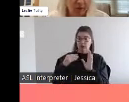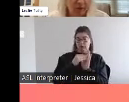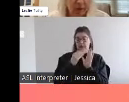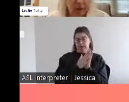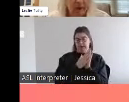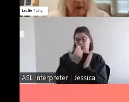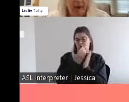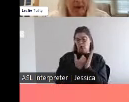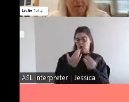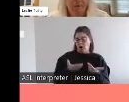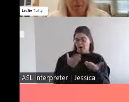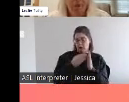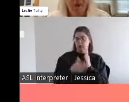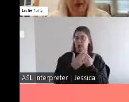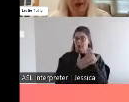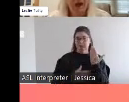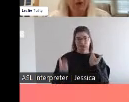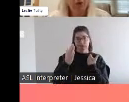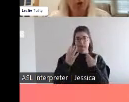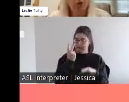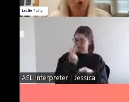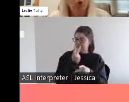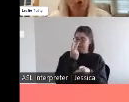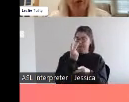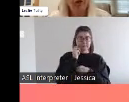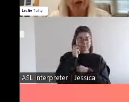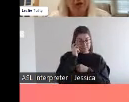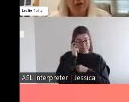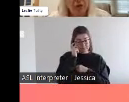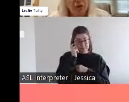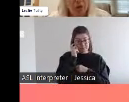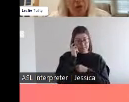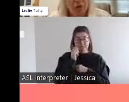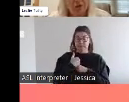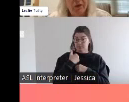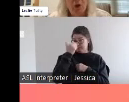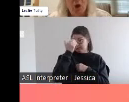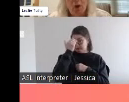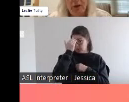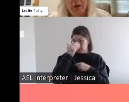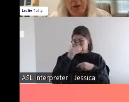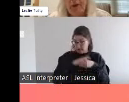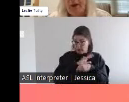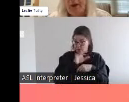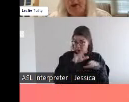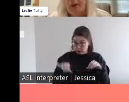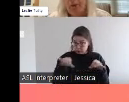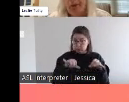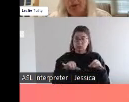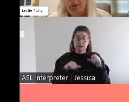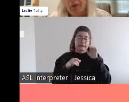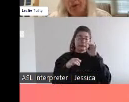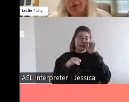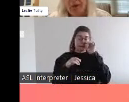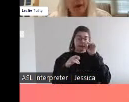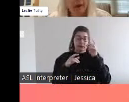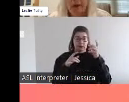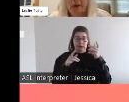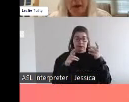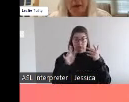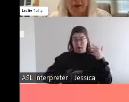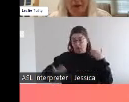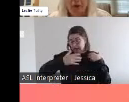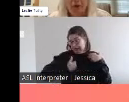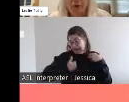cours et c'est dans le programme depuis lors. Mais encore une fois, je ne connais pas l'étendue par laquelle